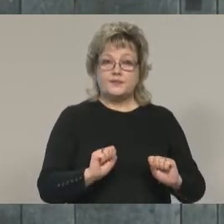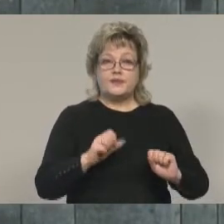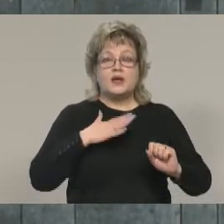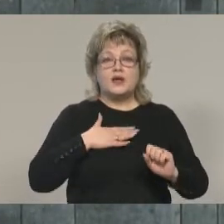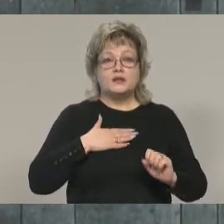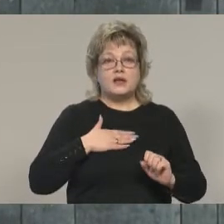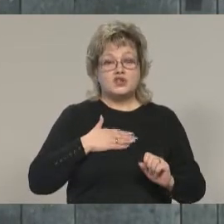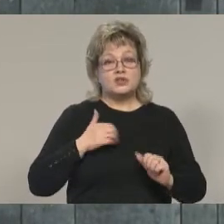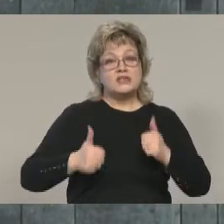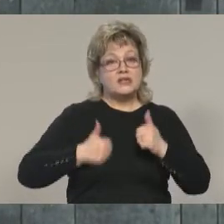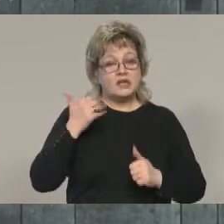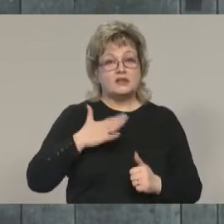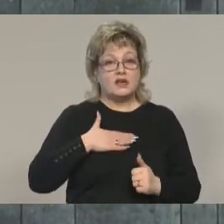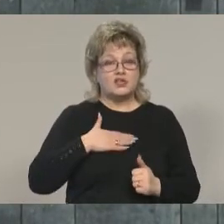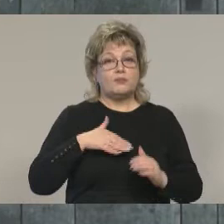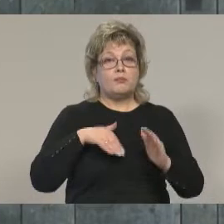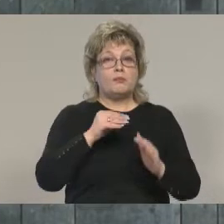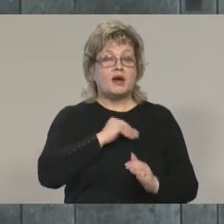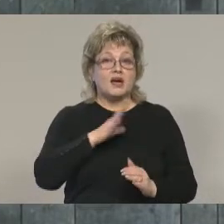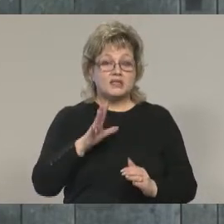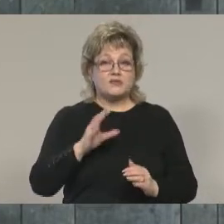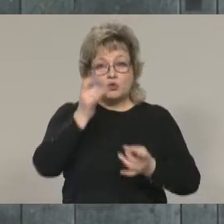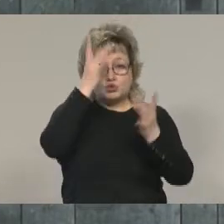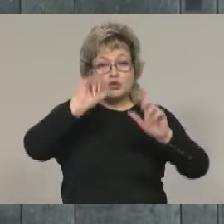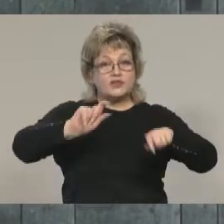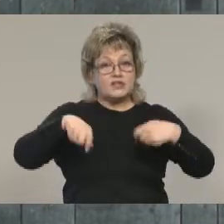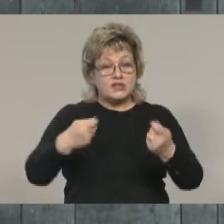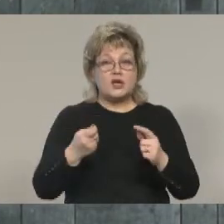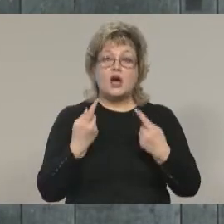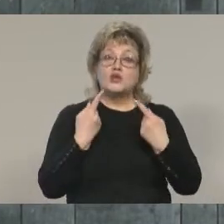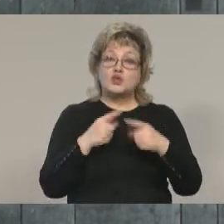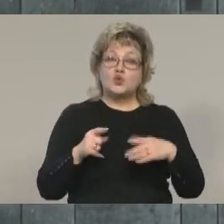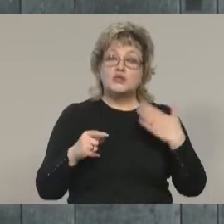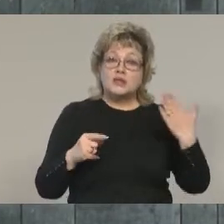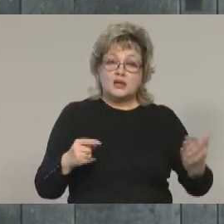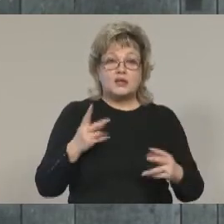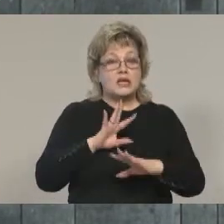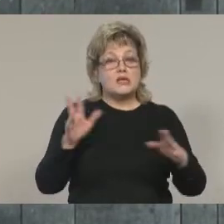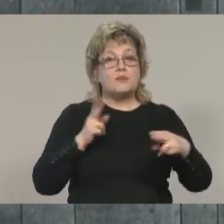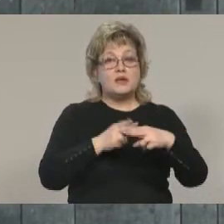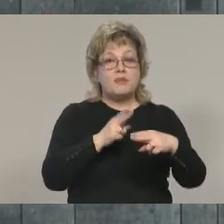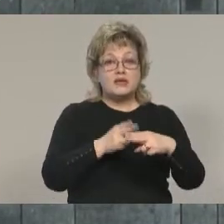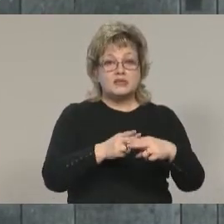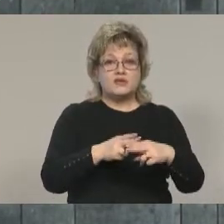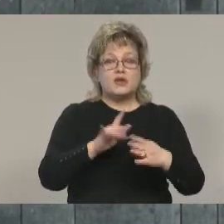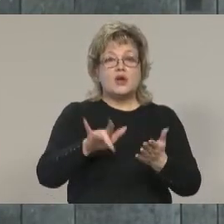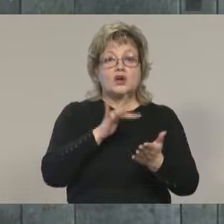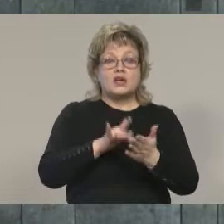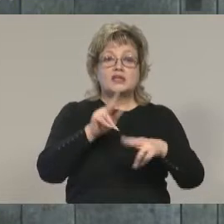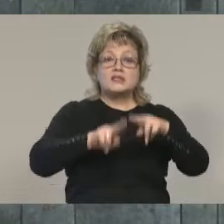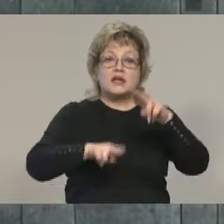наше достояние, наше богатство, объекты культурного наследия. С другой стороны, не препятствовать